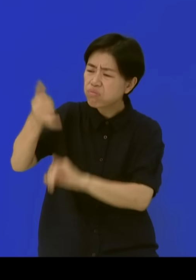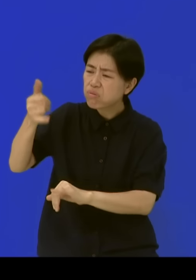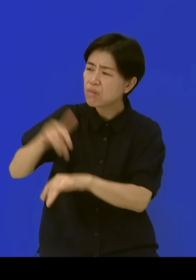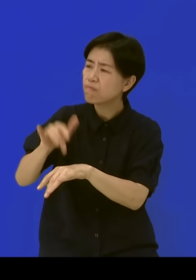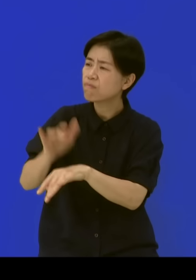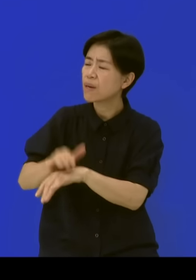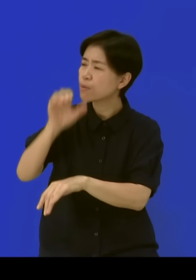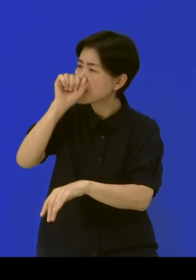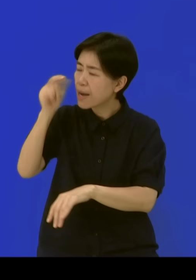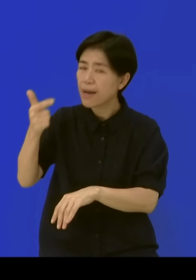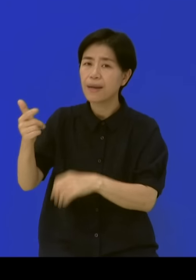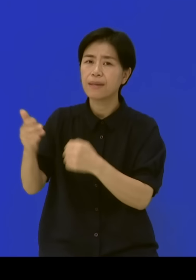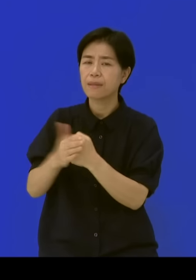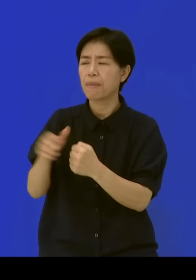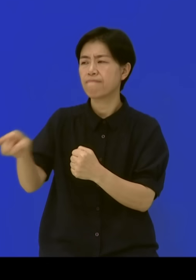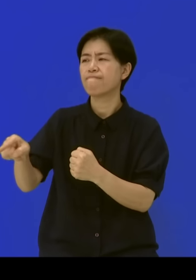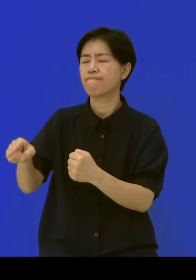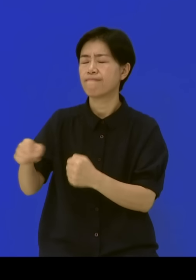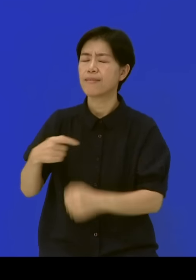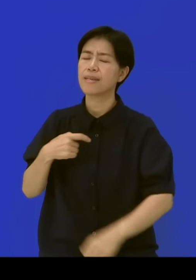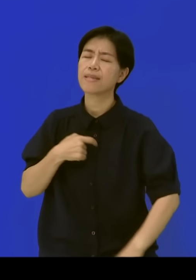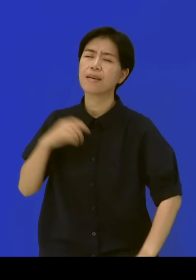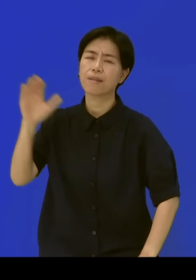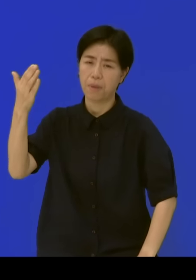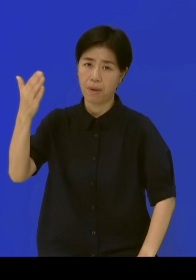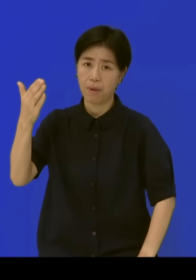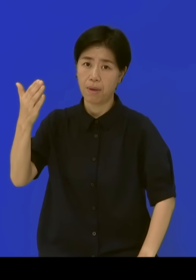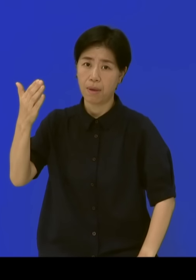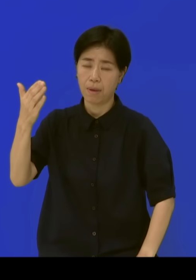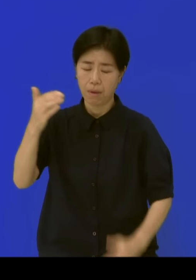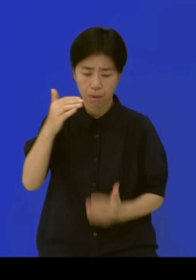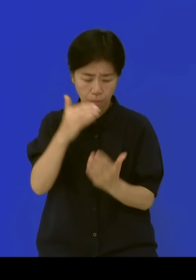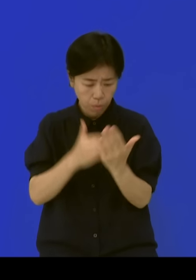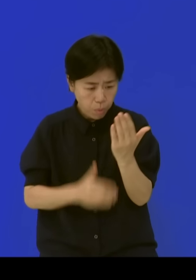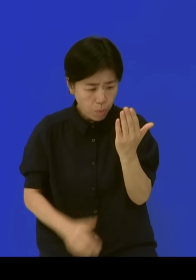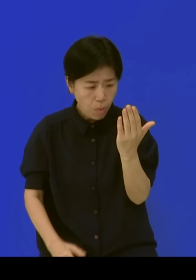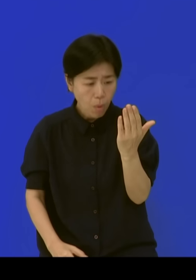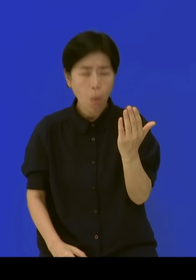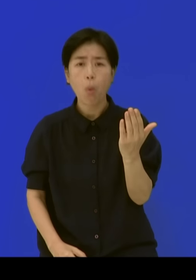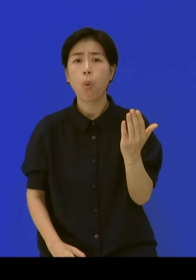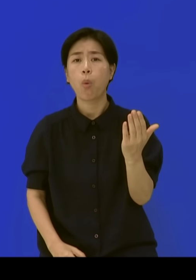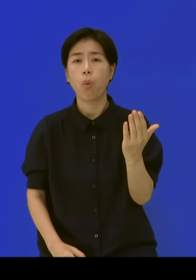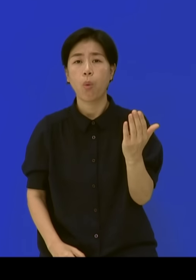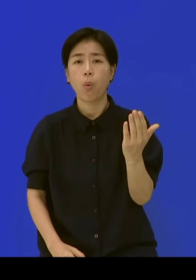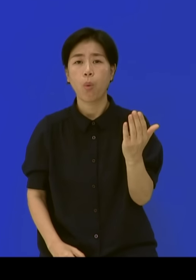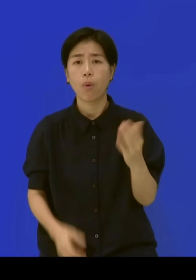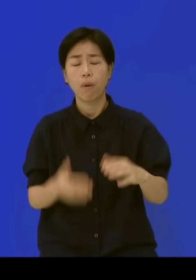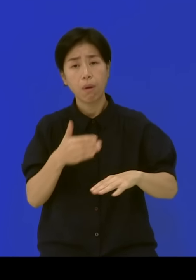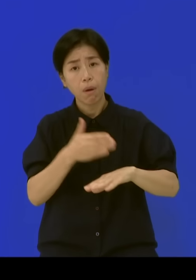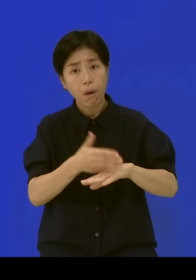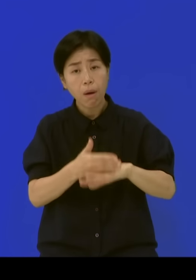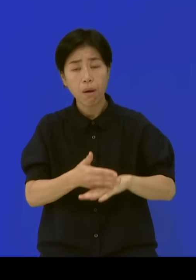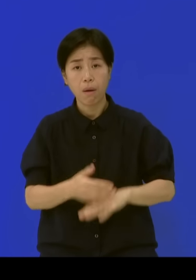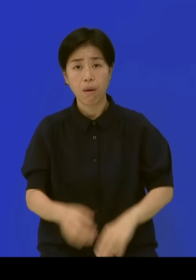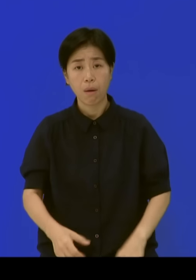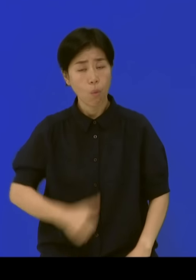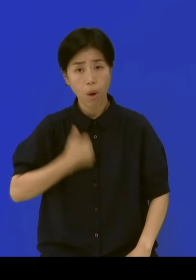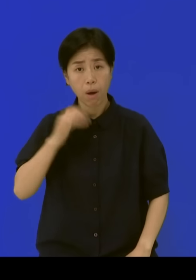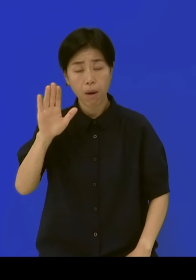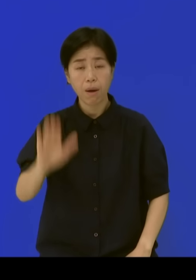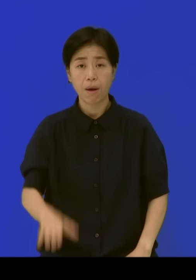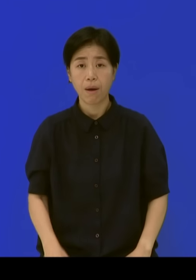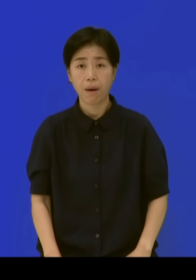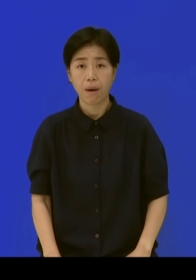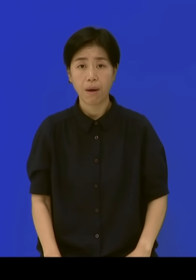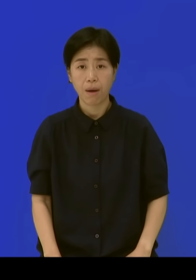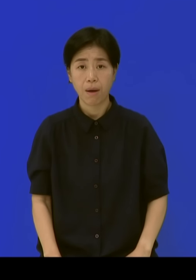너를 좋아하기 위해서 이 편지를 쓴다. 라고 저한테 얘기를 해준 거죠. 그렇죠, 그렇죠. 네, 그러면은 일단 제가